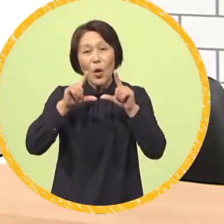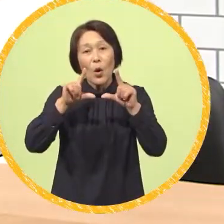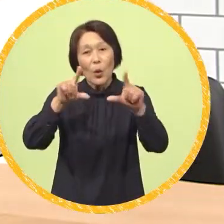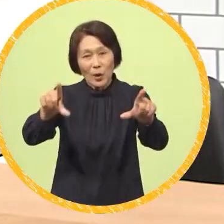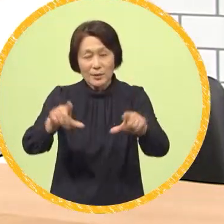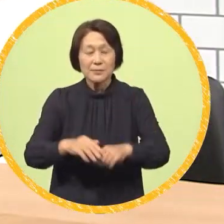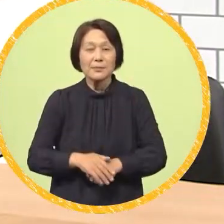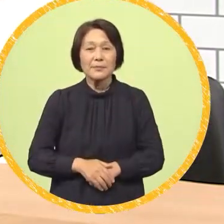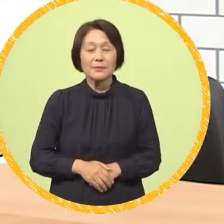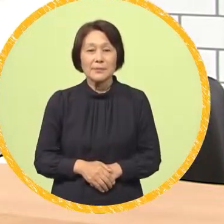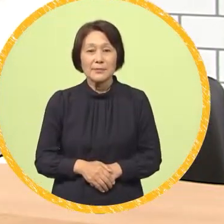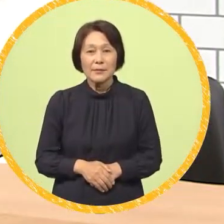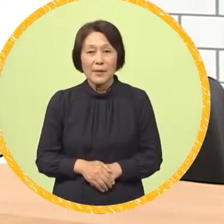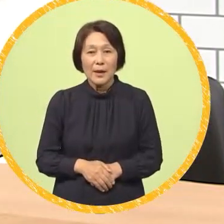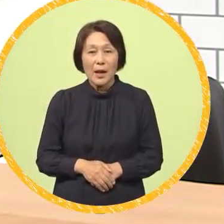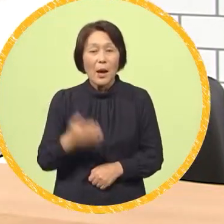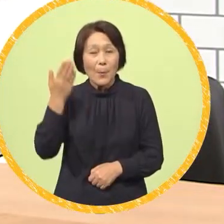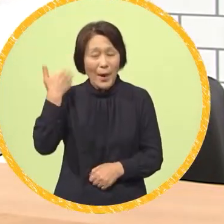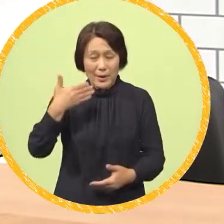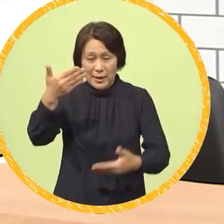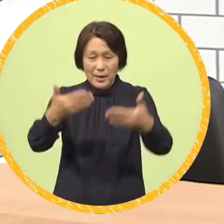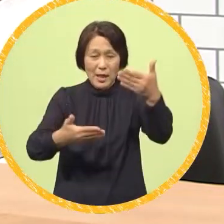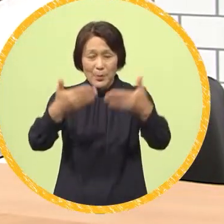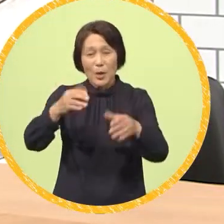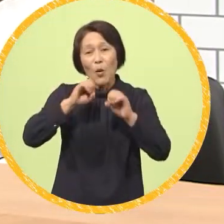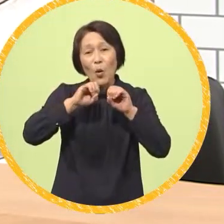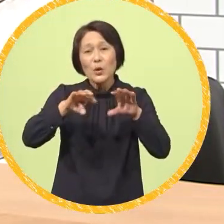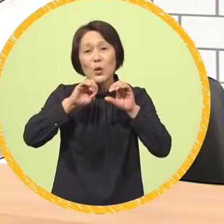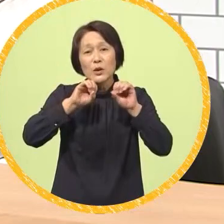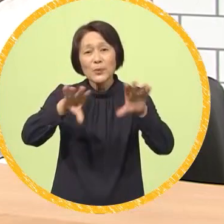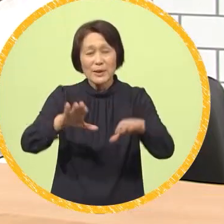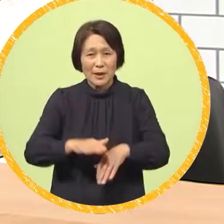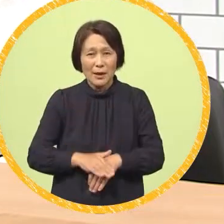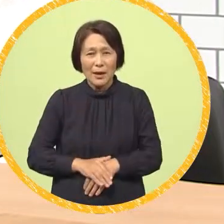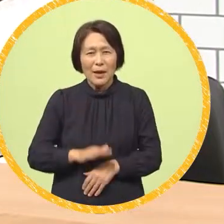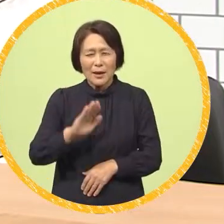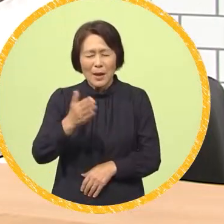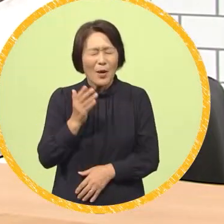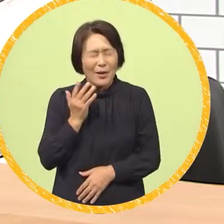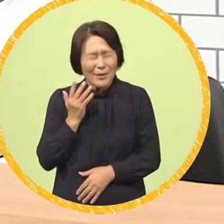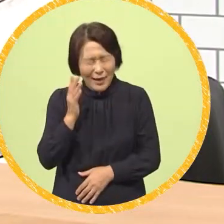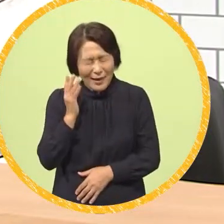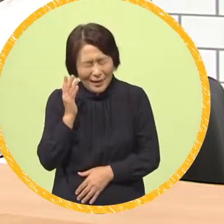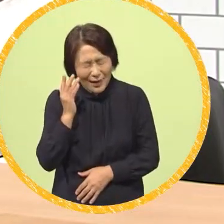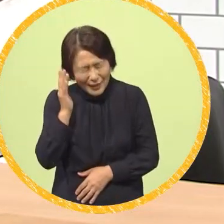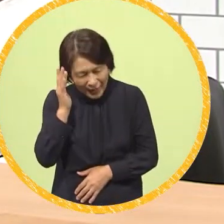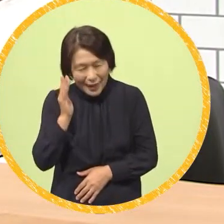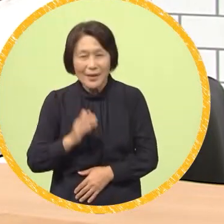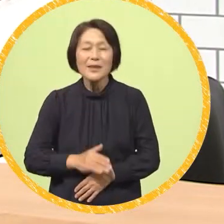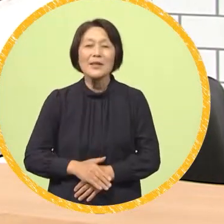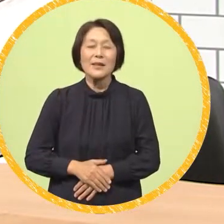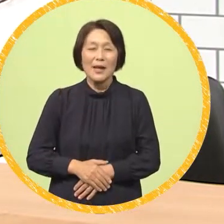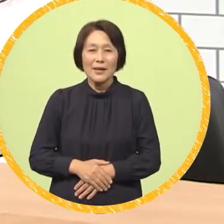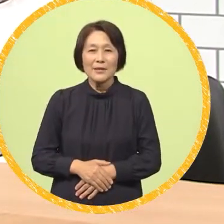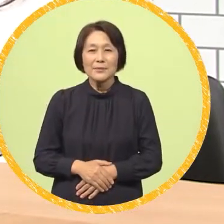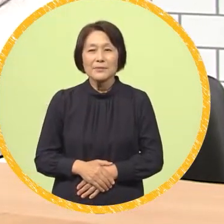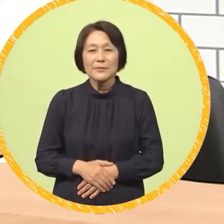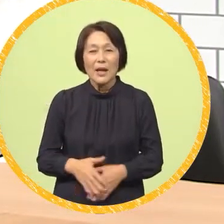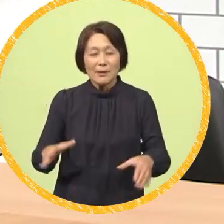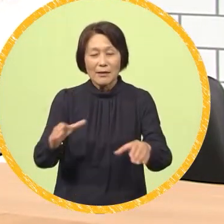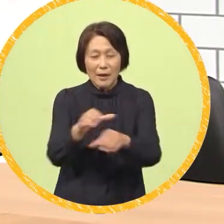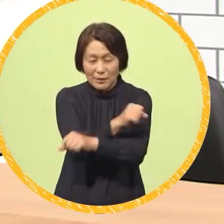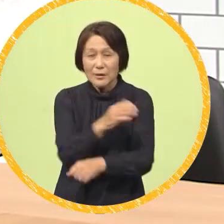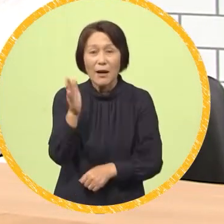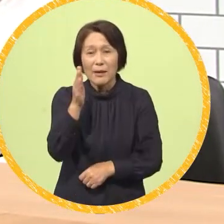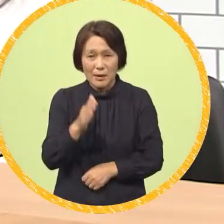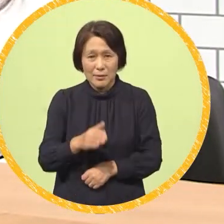い、まあ、番組でも実は何度か、ね、取り上げたこともありますけど、やっぱりなかなかね、なくなることがないんですよね。 やっぱニュースで